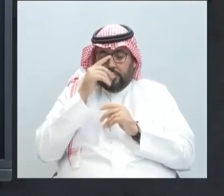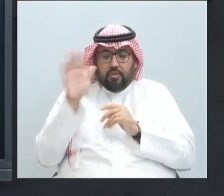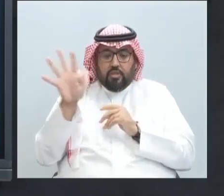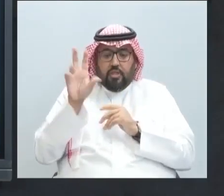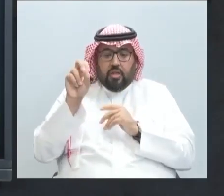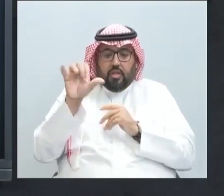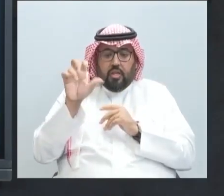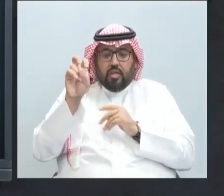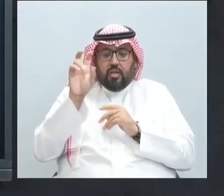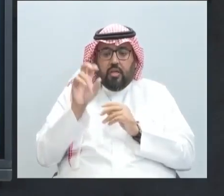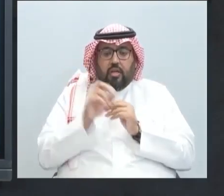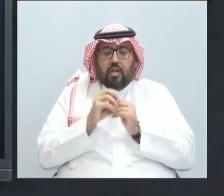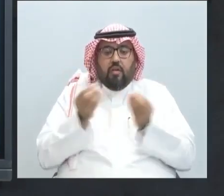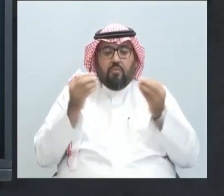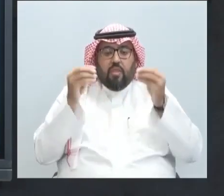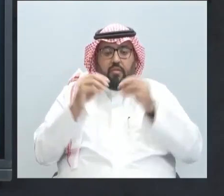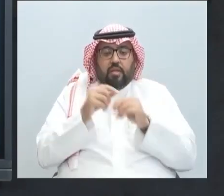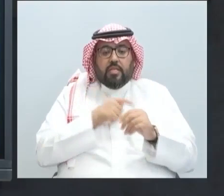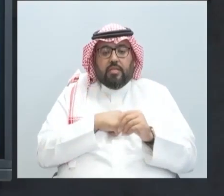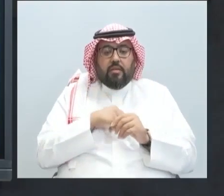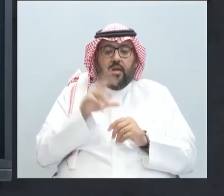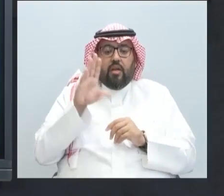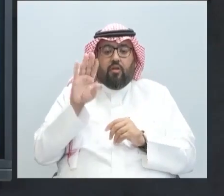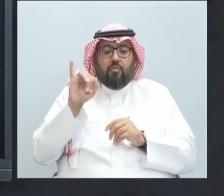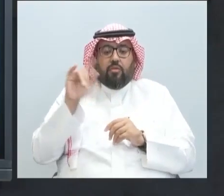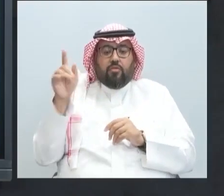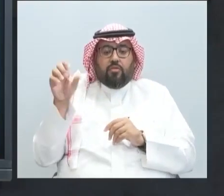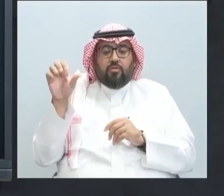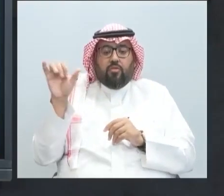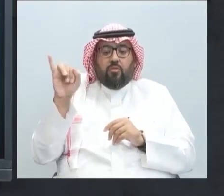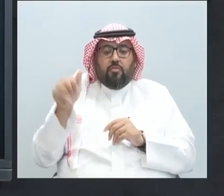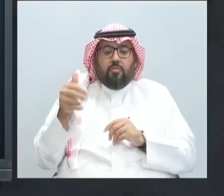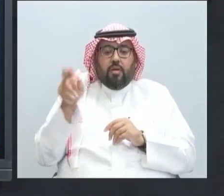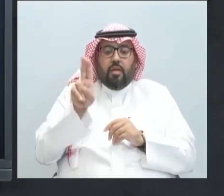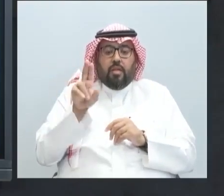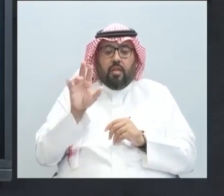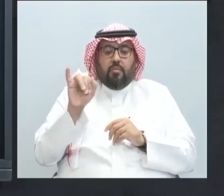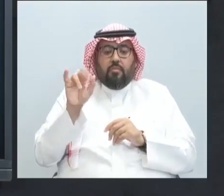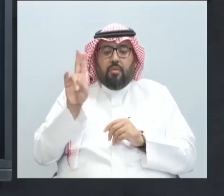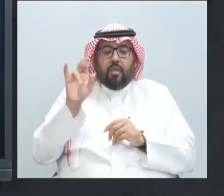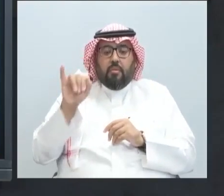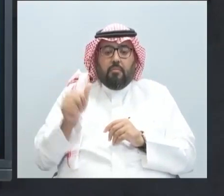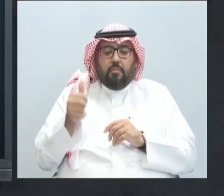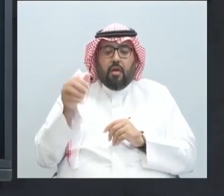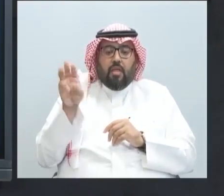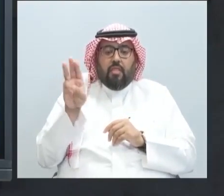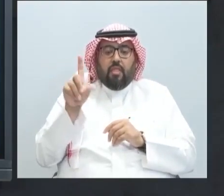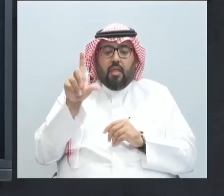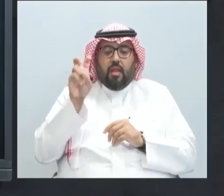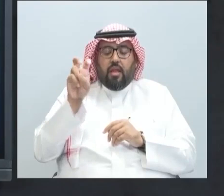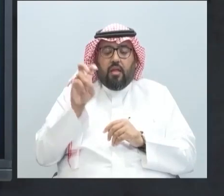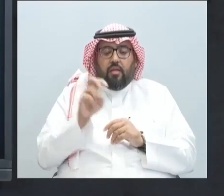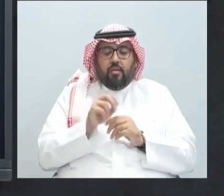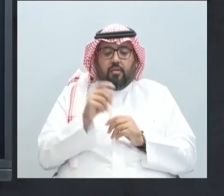كروموسوم متضاعف وهنا كروموسوم متضاعف نسميها الكروموسومات المتماثله اذا هذه الك الكروماتيدات تظهر في